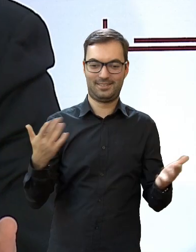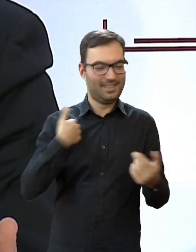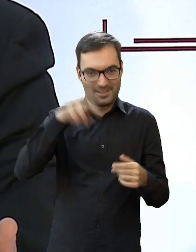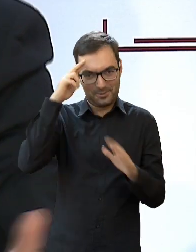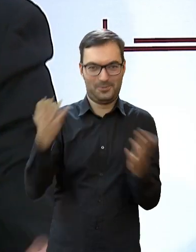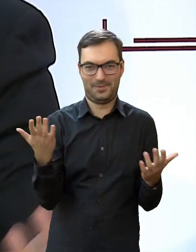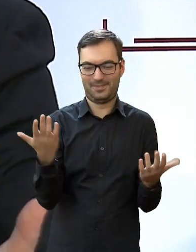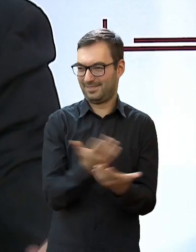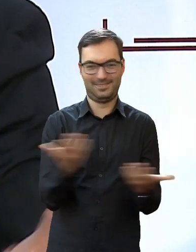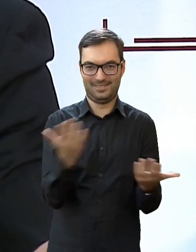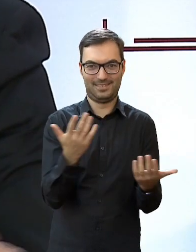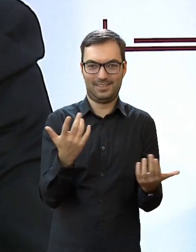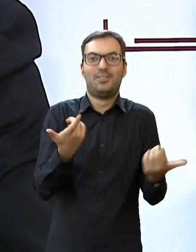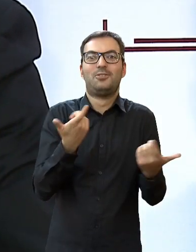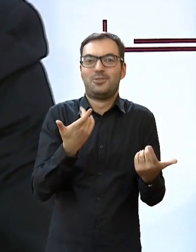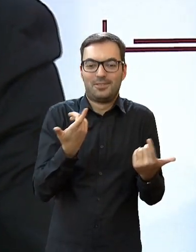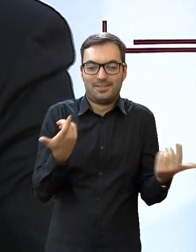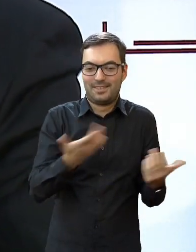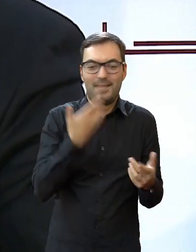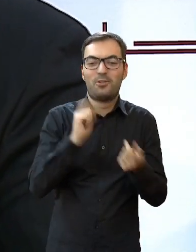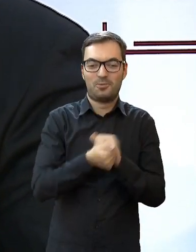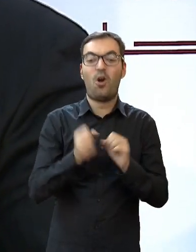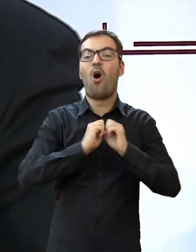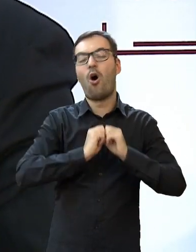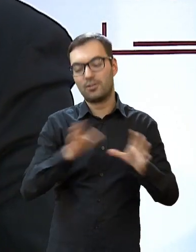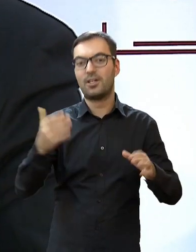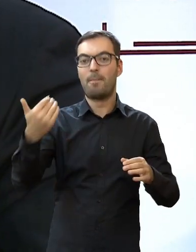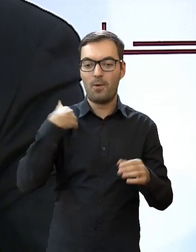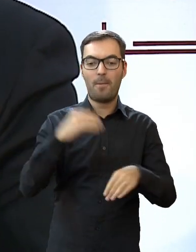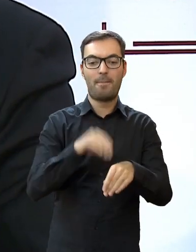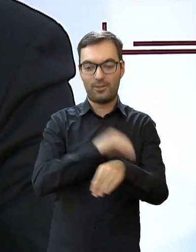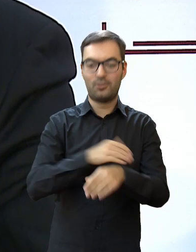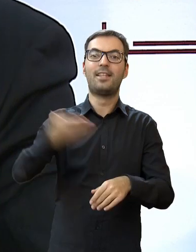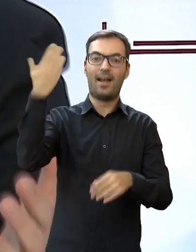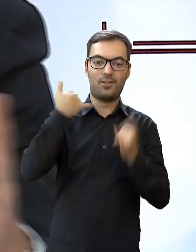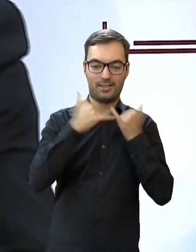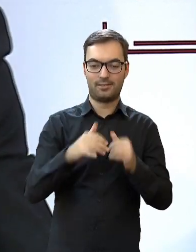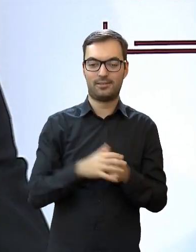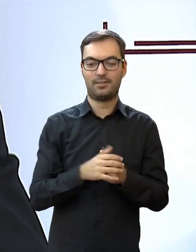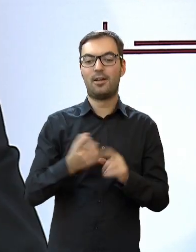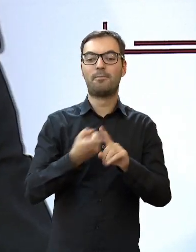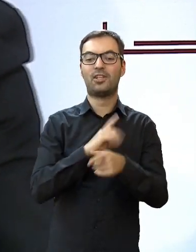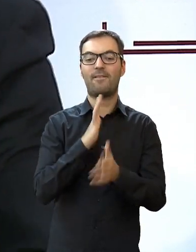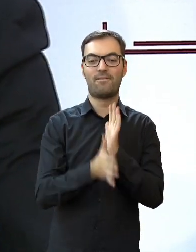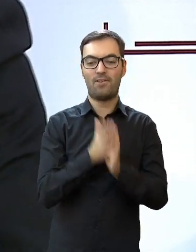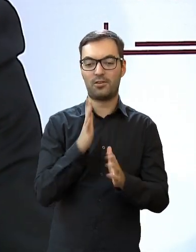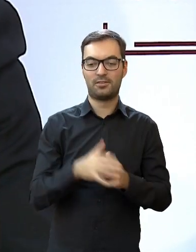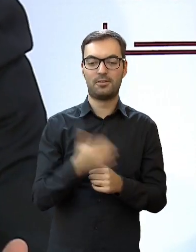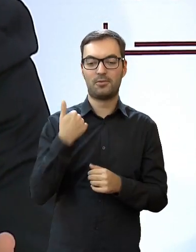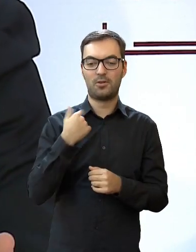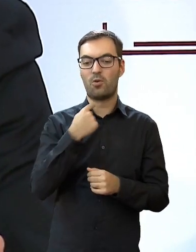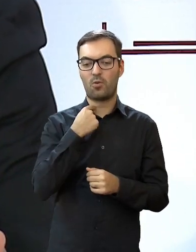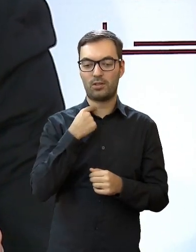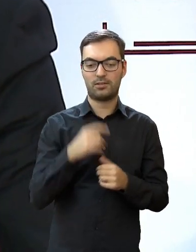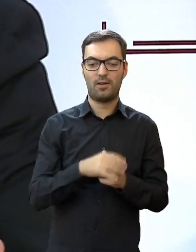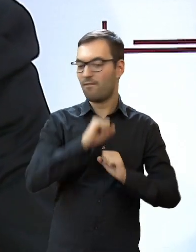rozumiem. Co tu nie ma powodu do zmiany? Oczywiście były metody w Polsce inne. Mówiono, przed wojną w Polsce głosów nie ma